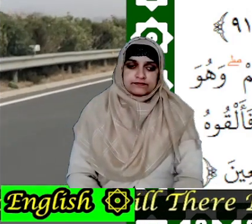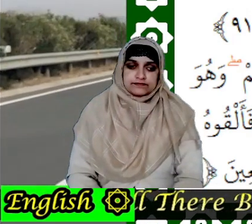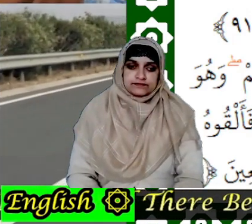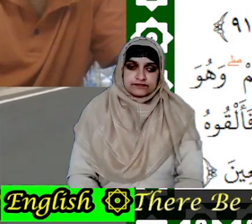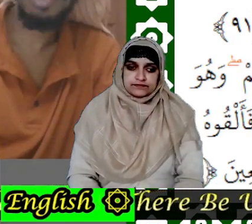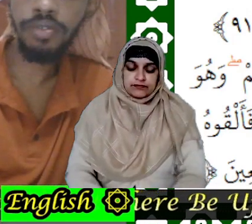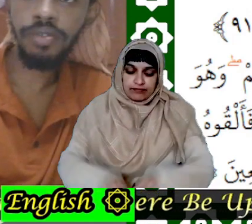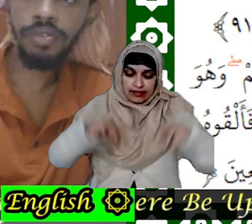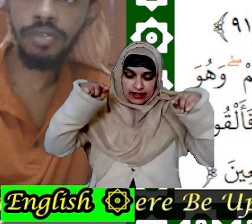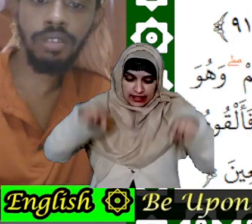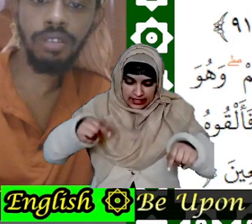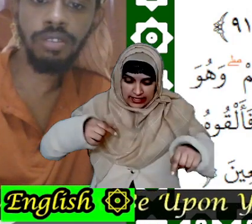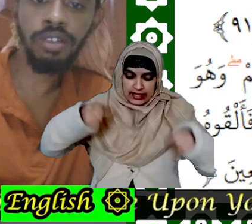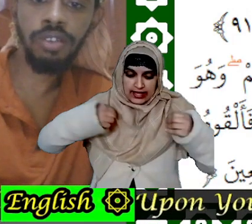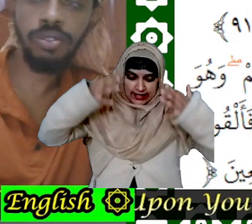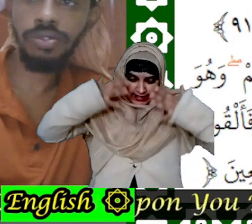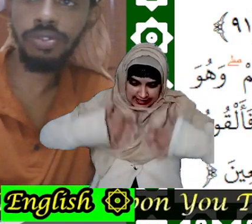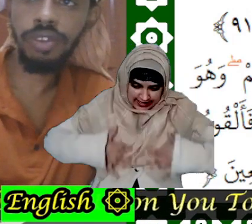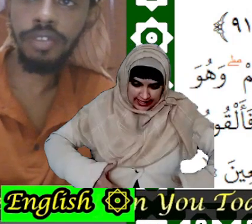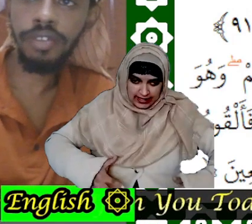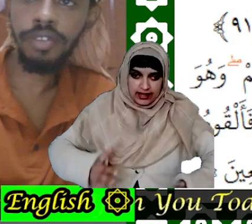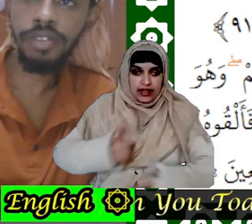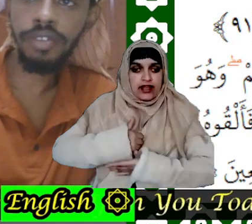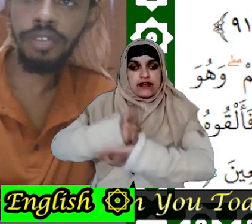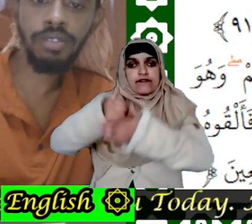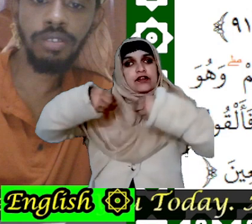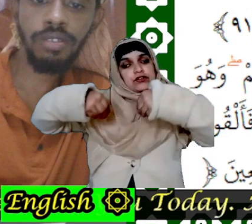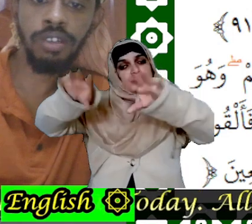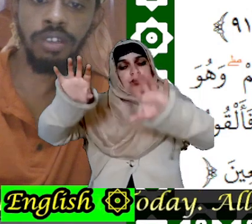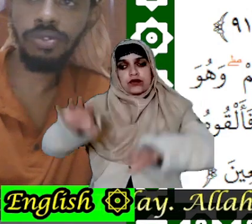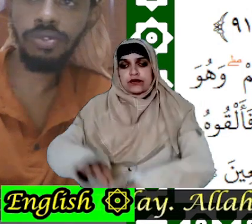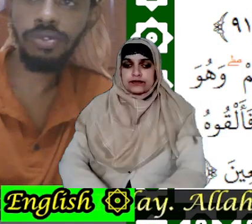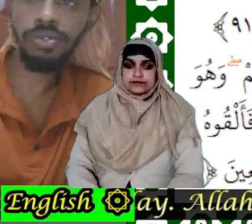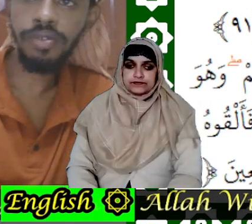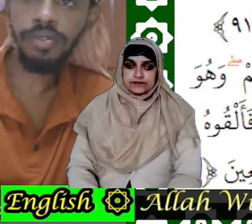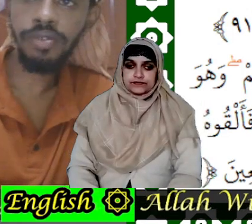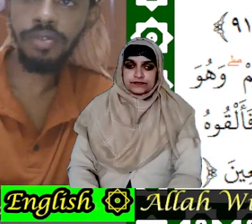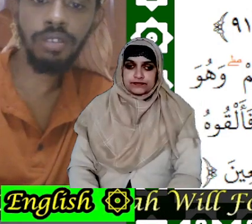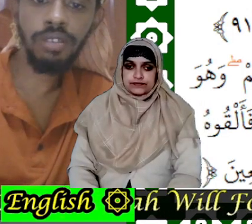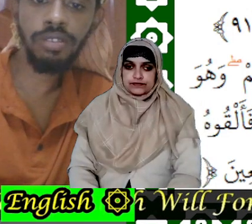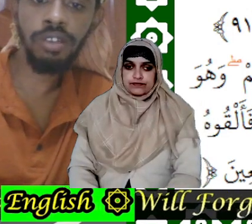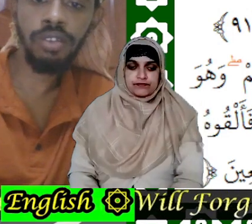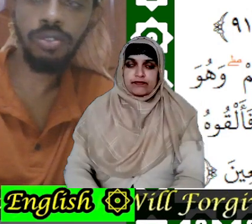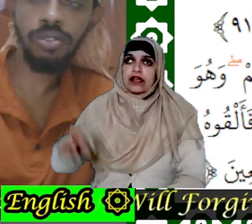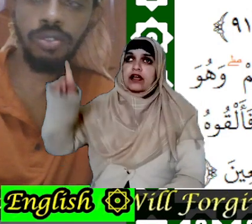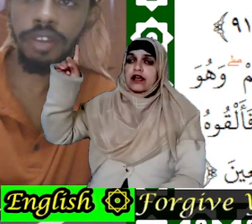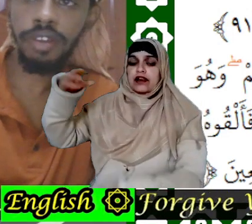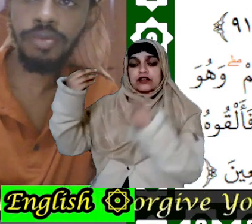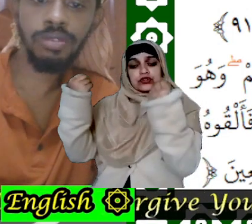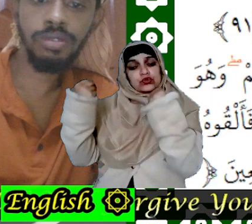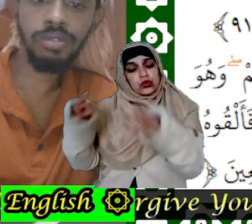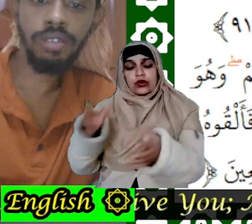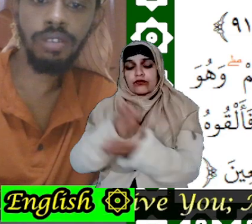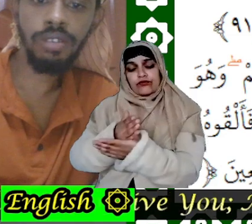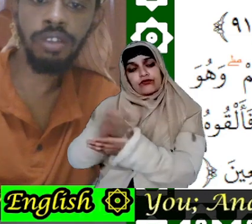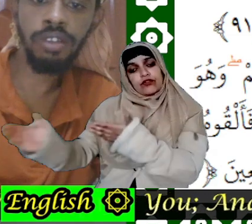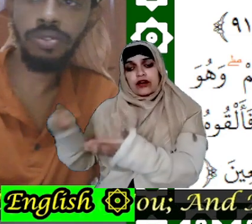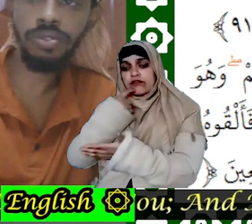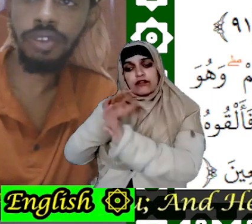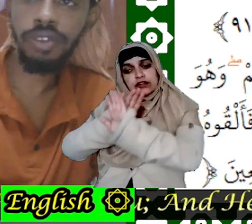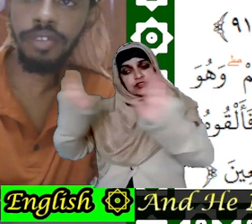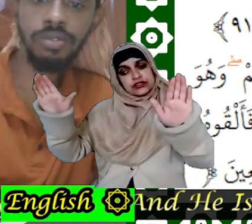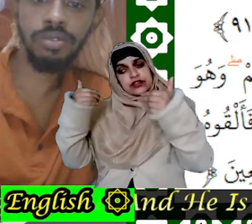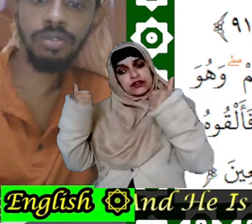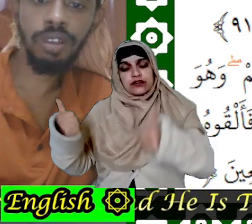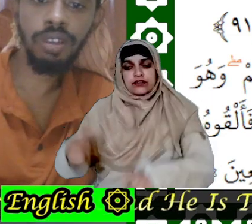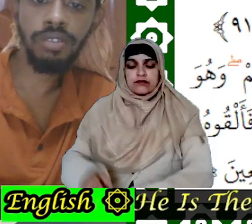عليكم اليوم الرئي سنرة تنتاني تتعاني سنرة تنتاني يغفر الله لكم ربي اندفم سنيها